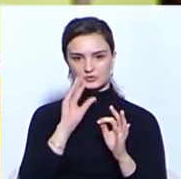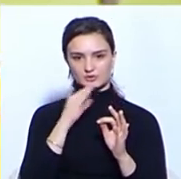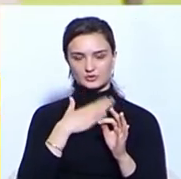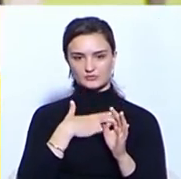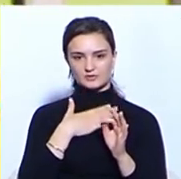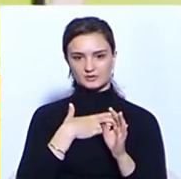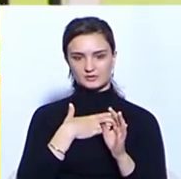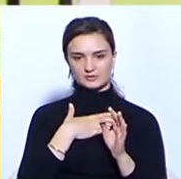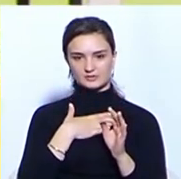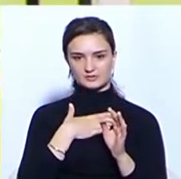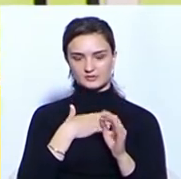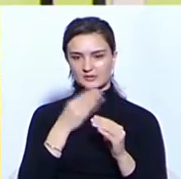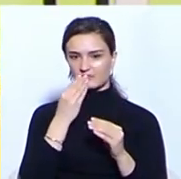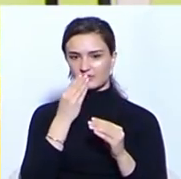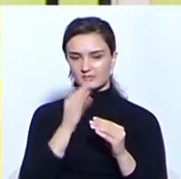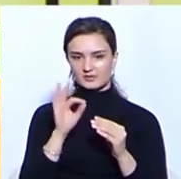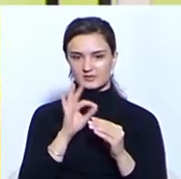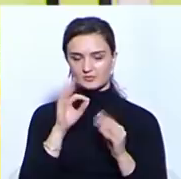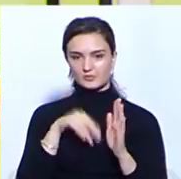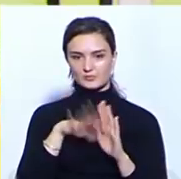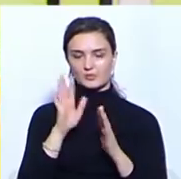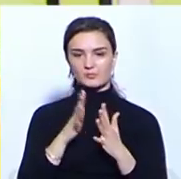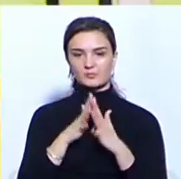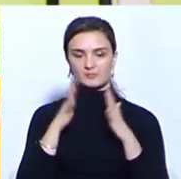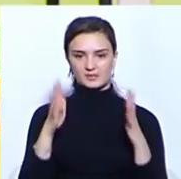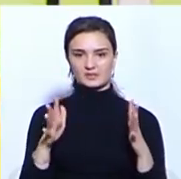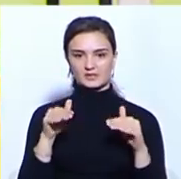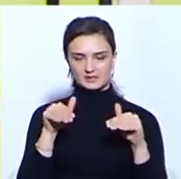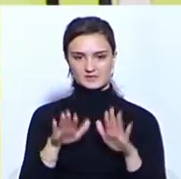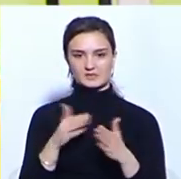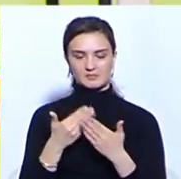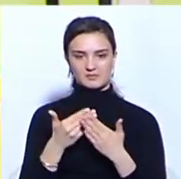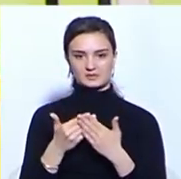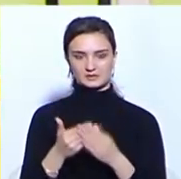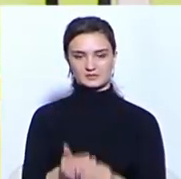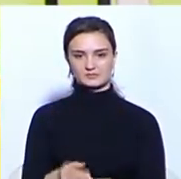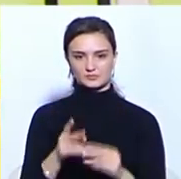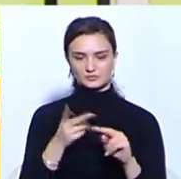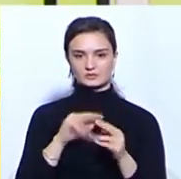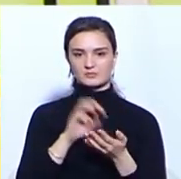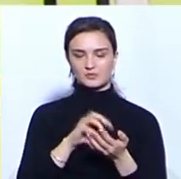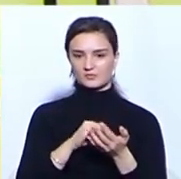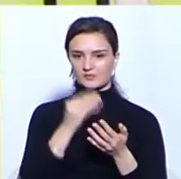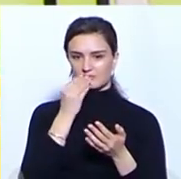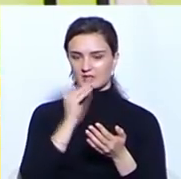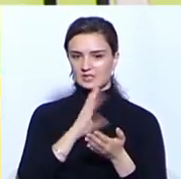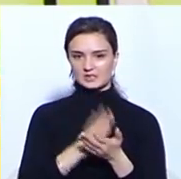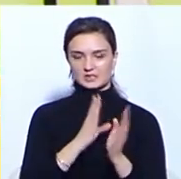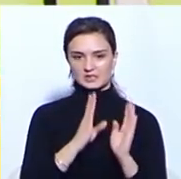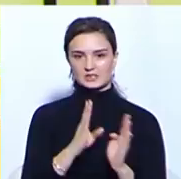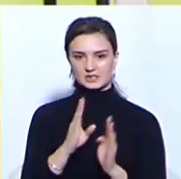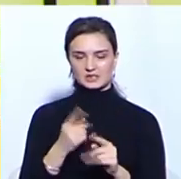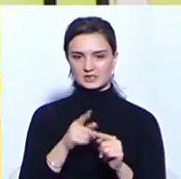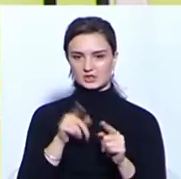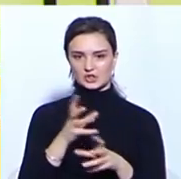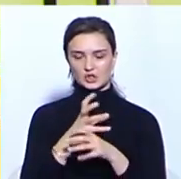ჩვენი კვებაზე უფრო აღმატებული გადაწყვეტილება, იმიტომ რომ სამარხო კვება არ არის დიეტა და ეს